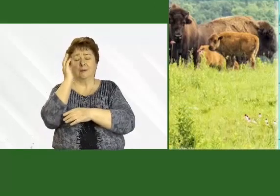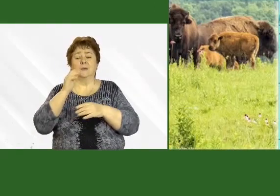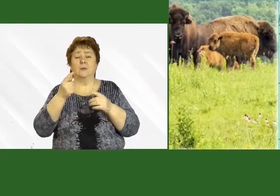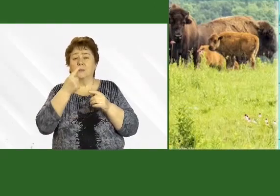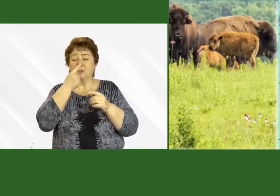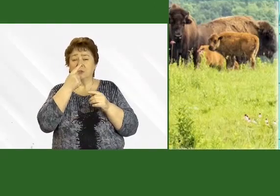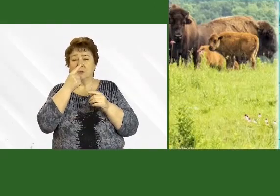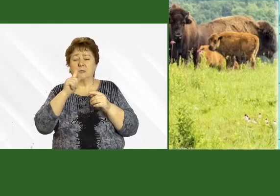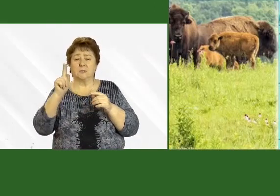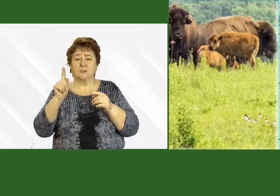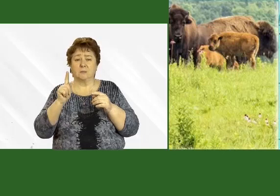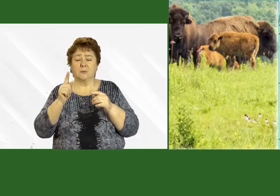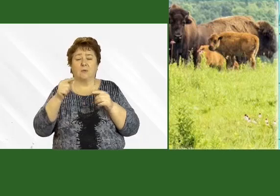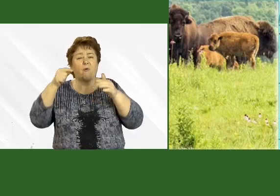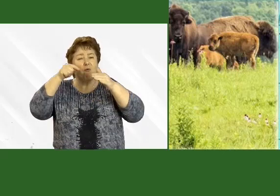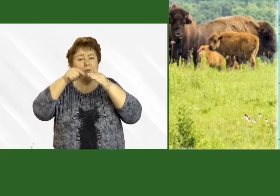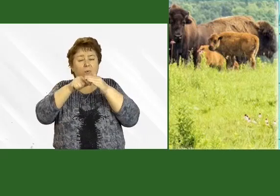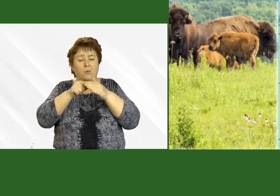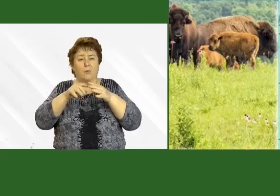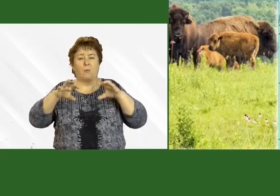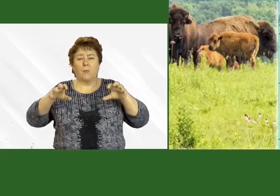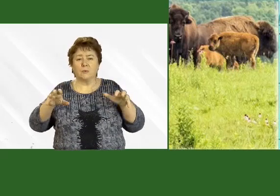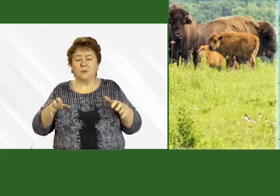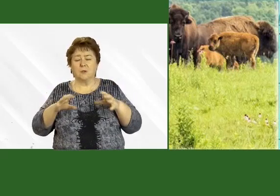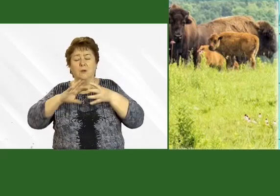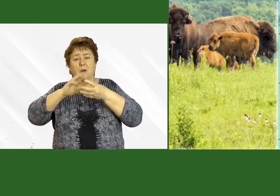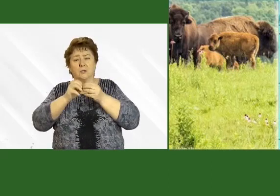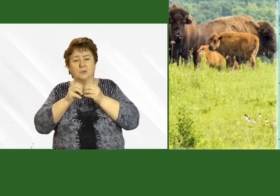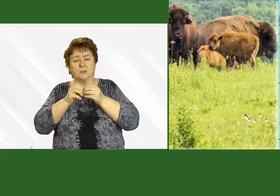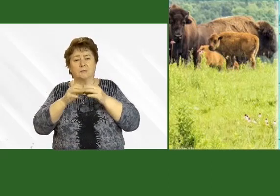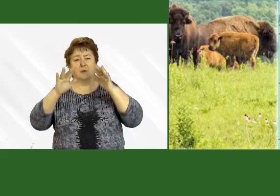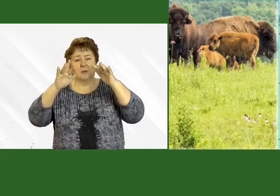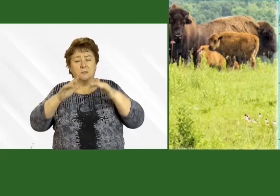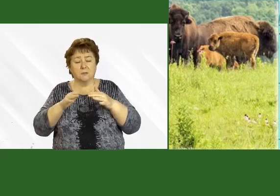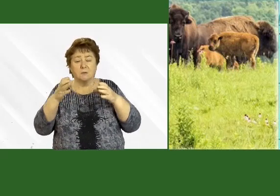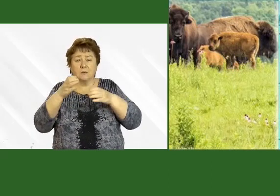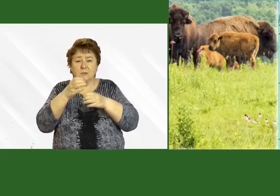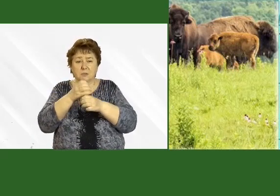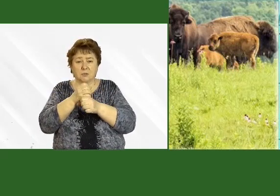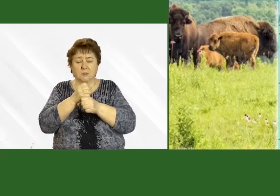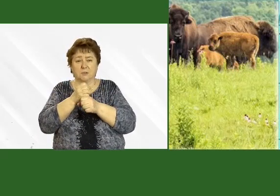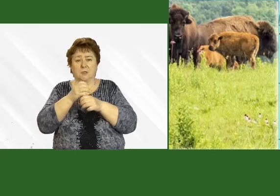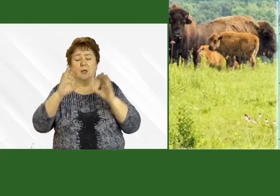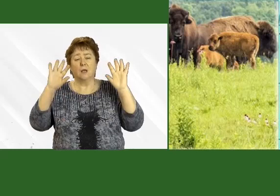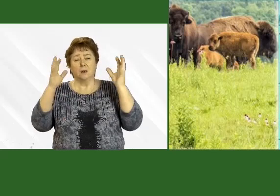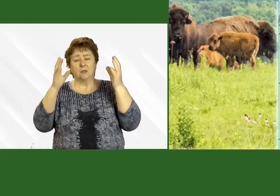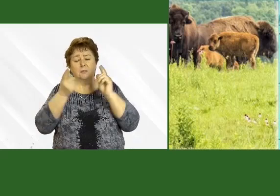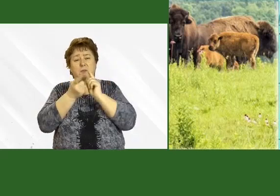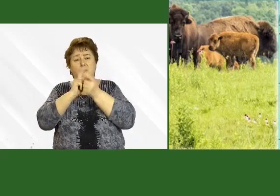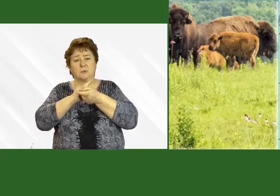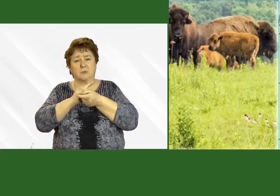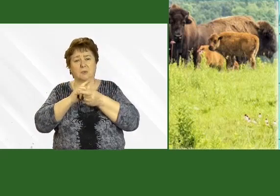запад вглубь материка количество осадков убывает и поэтому леса сменяются